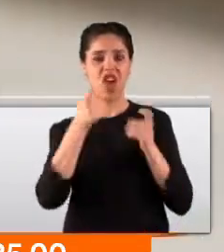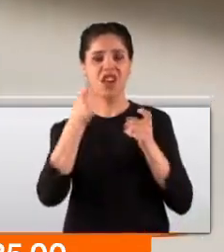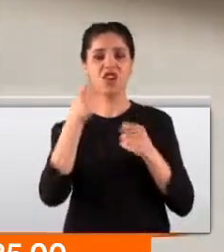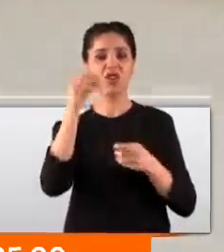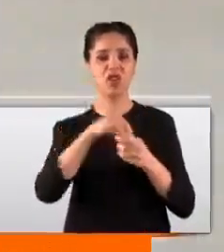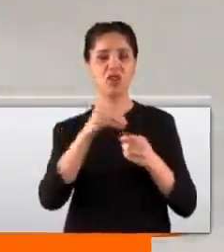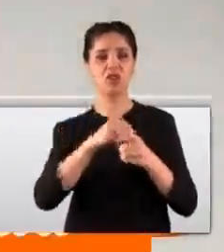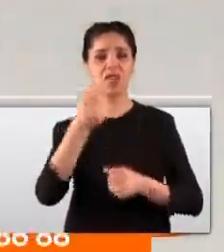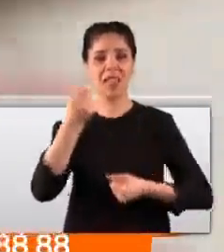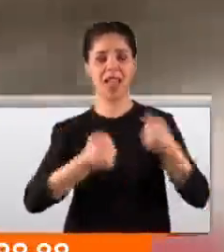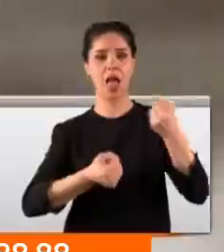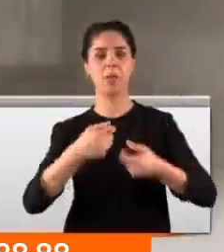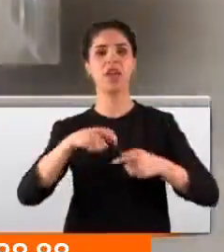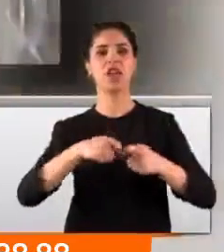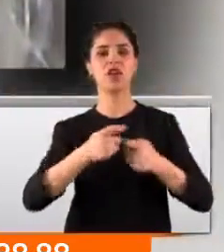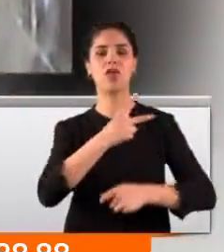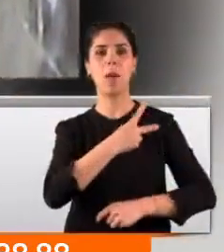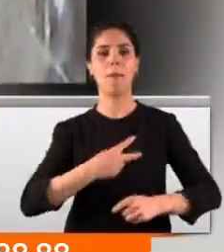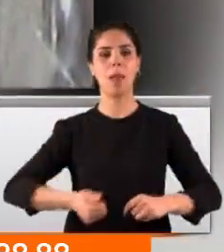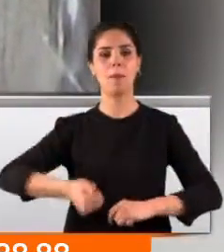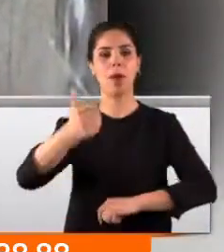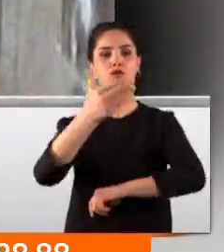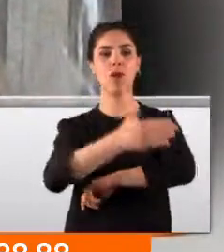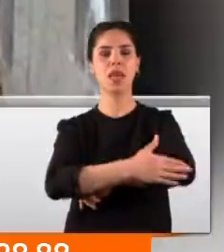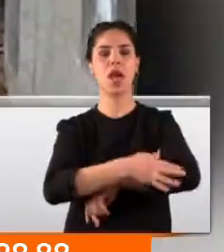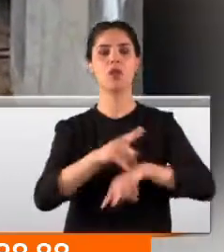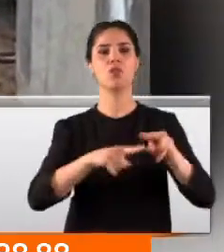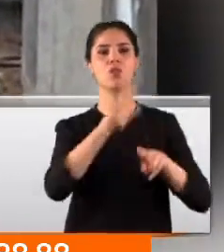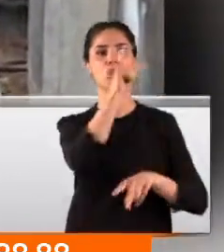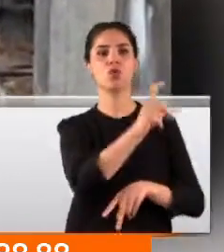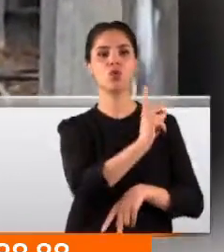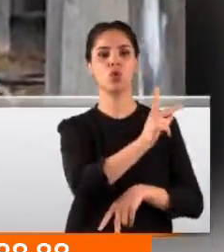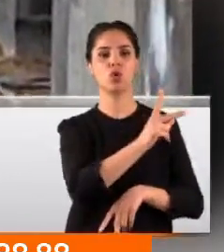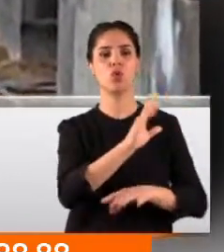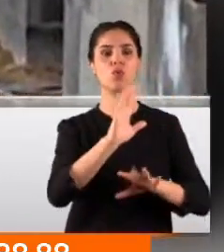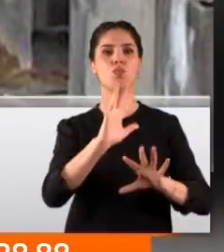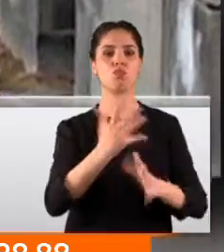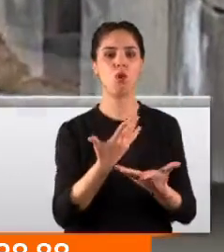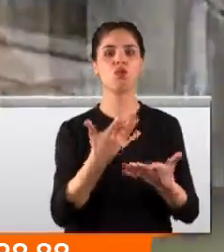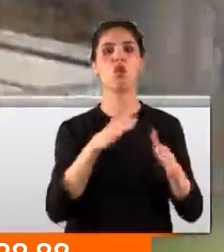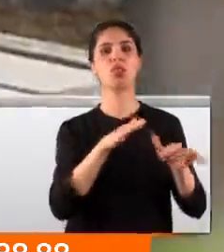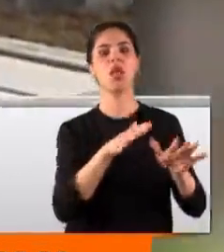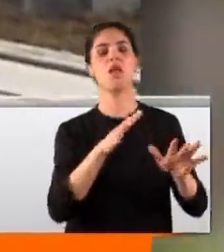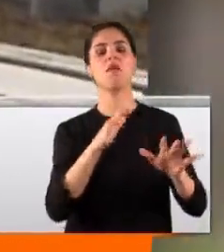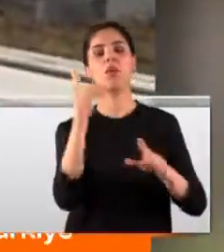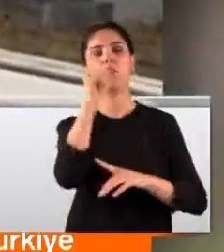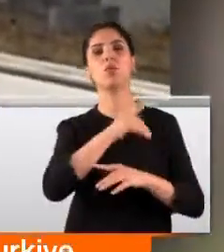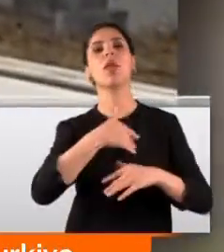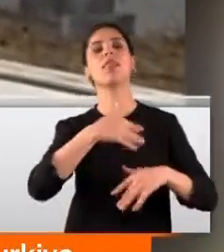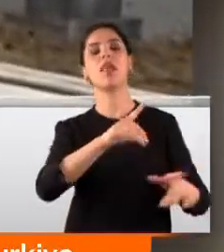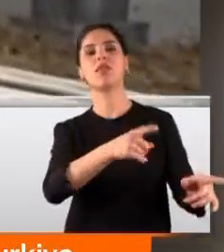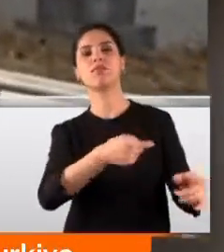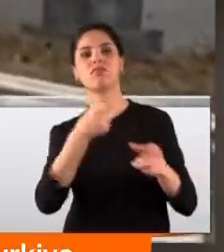aracı Kırşehir Belediye Başkan Yardımcısı Nuri Aras'a ait. Arızalı olduğu ya da trafik kuralını ihlal ettiği için